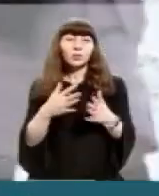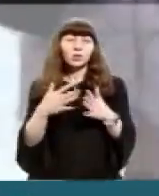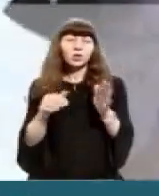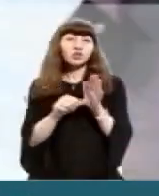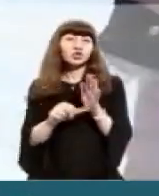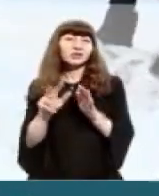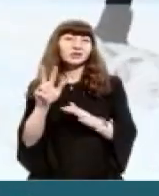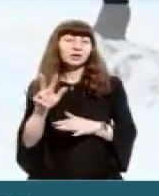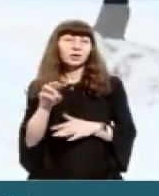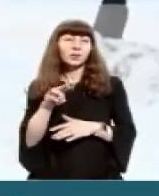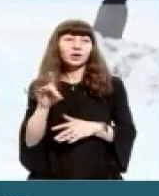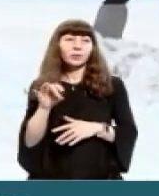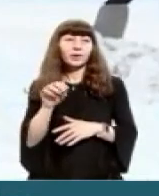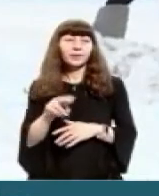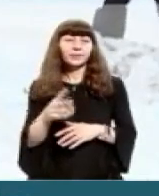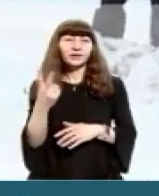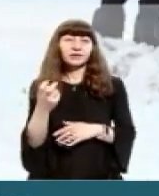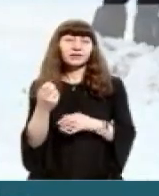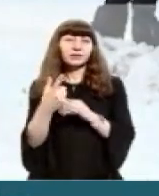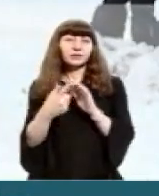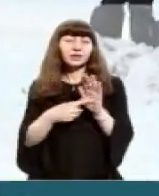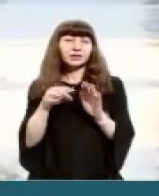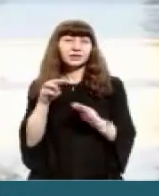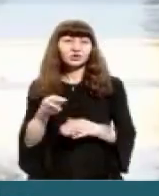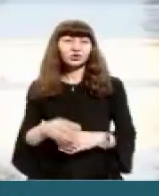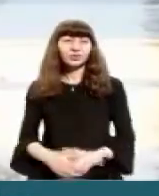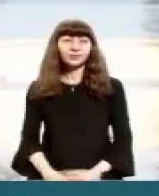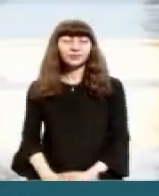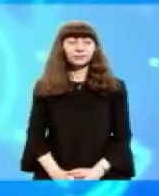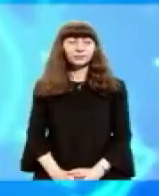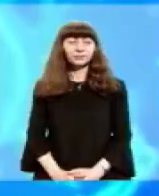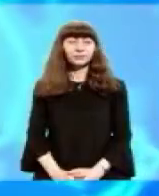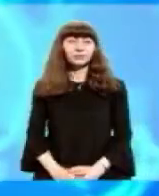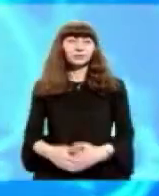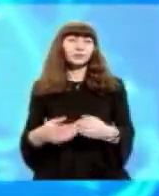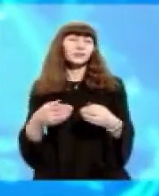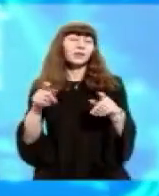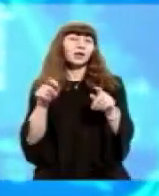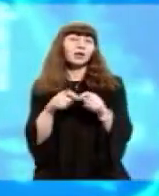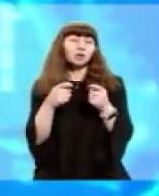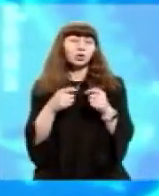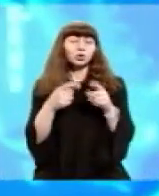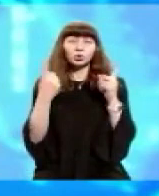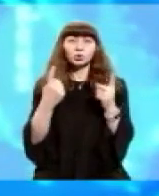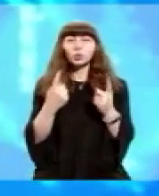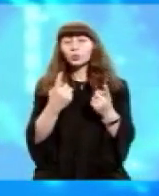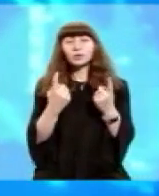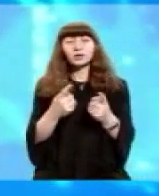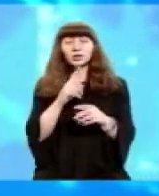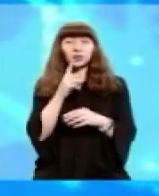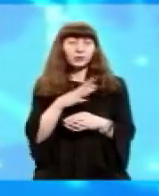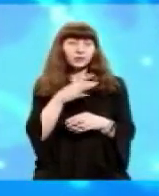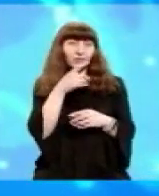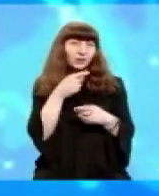63 МРП или 217 350 тенге. Крупных правонарушений не допущено. За период